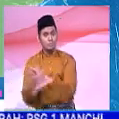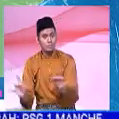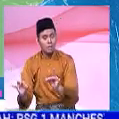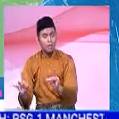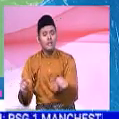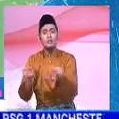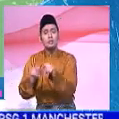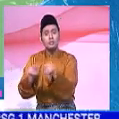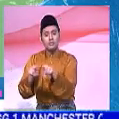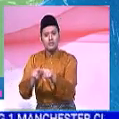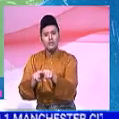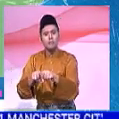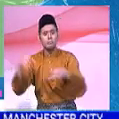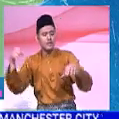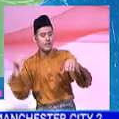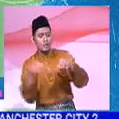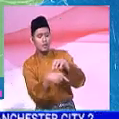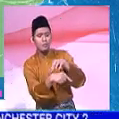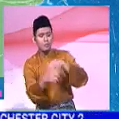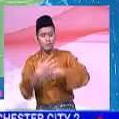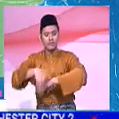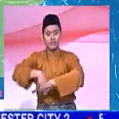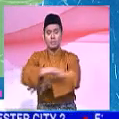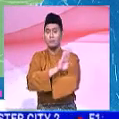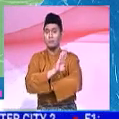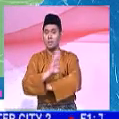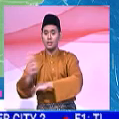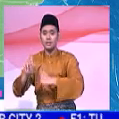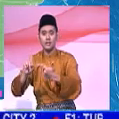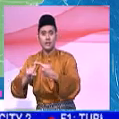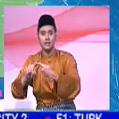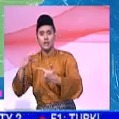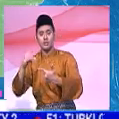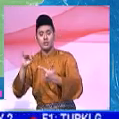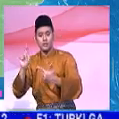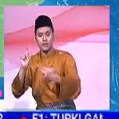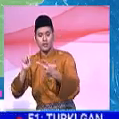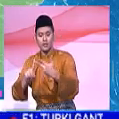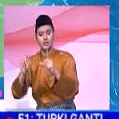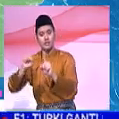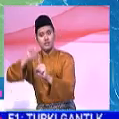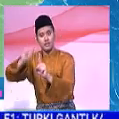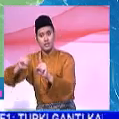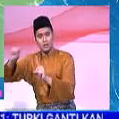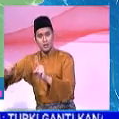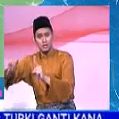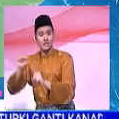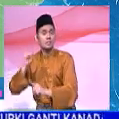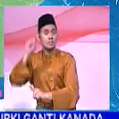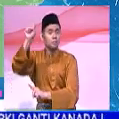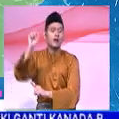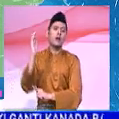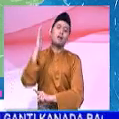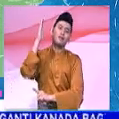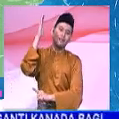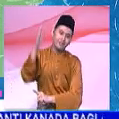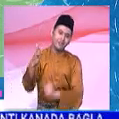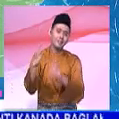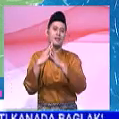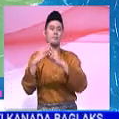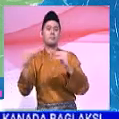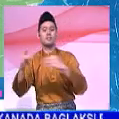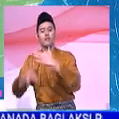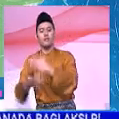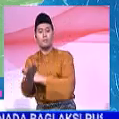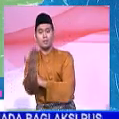juga melibatkan bahagian pedalaman, pantai barat, Kudat dan juga Sandakan negeri Sabah yang dijangkakan akan beransur reda menjelang